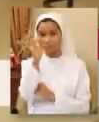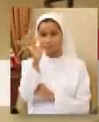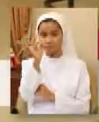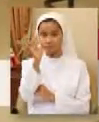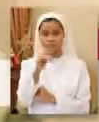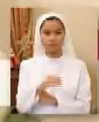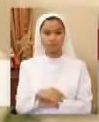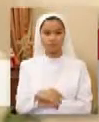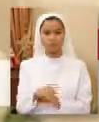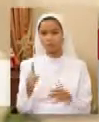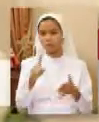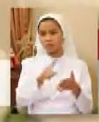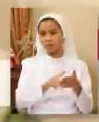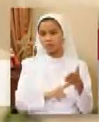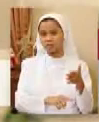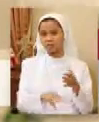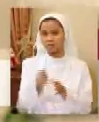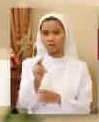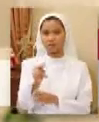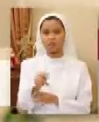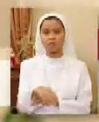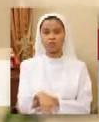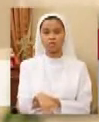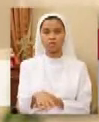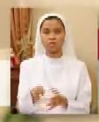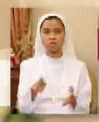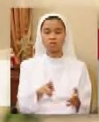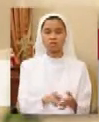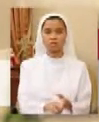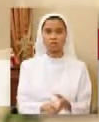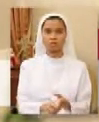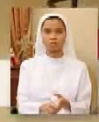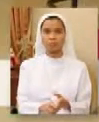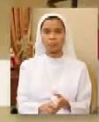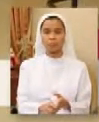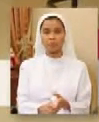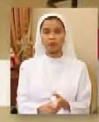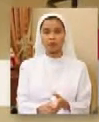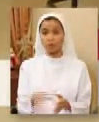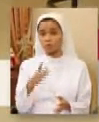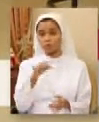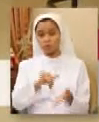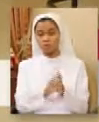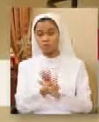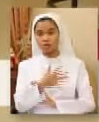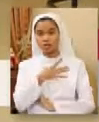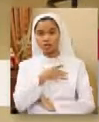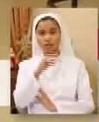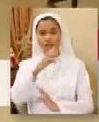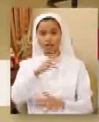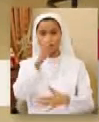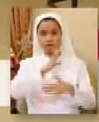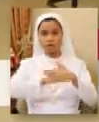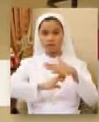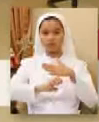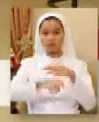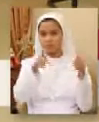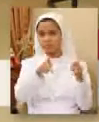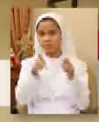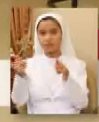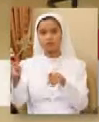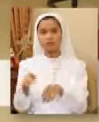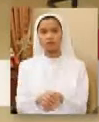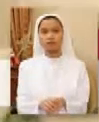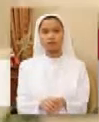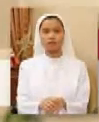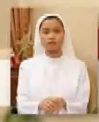congregation. Ano sa mga requirements nila para sa itong mga desidido na magbali sa endong congregation, makapag-prepare ako?